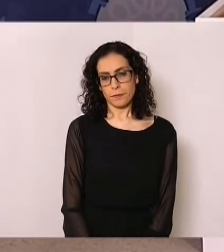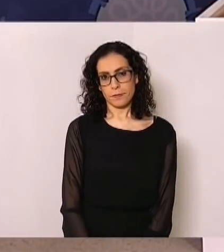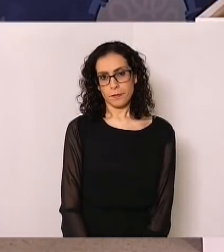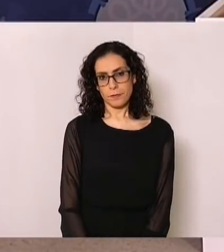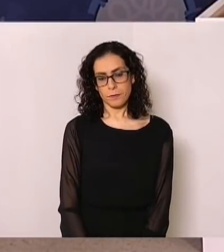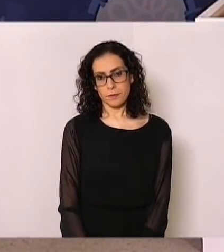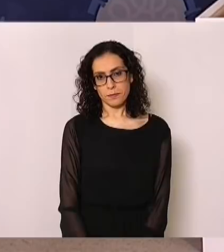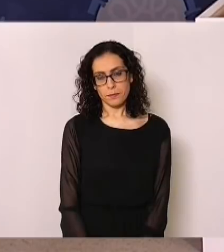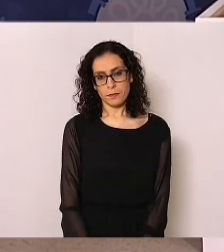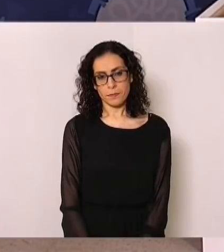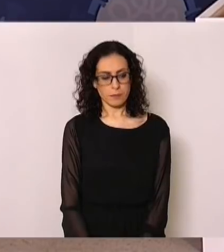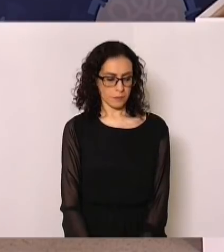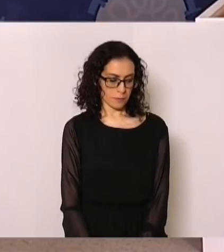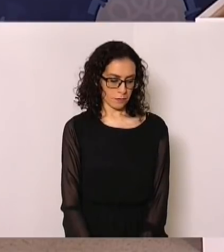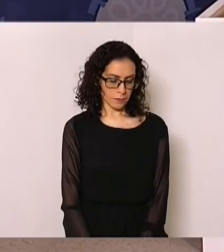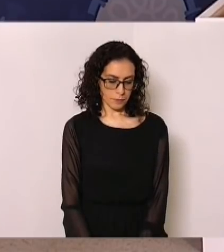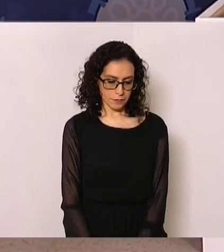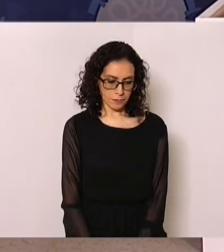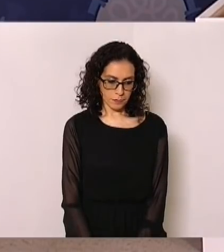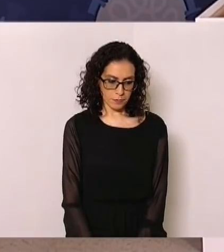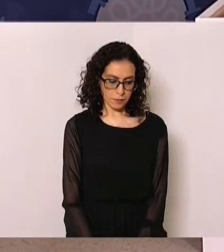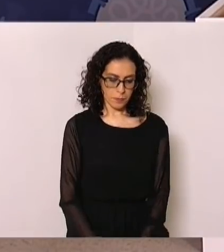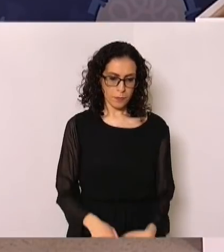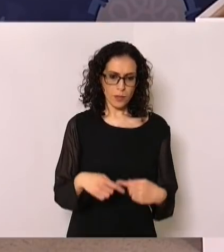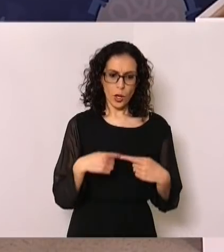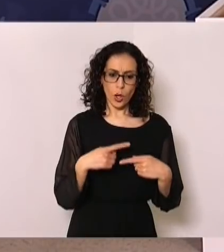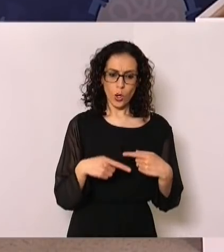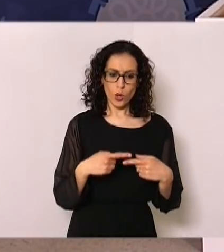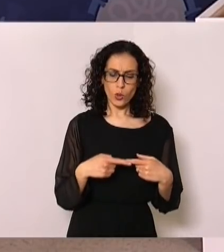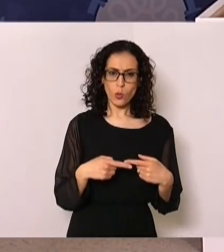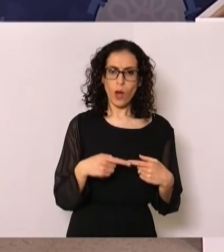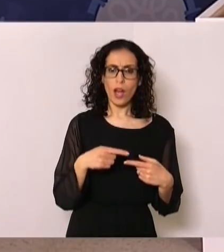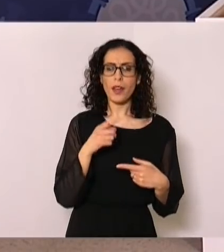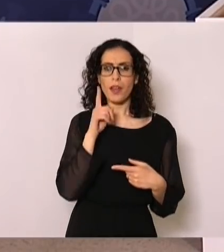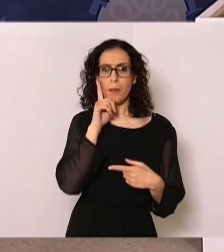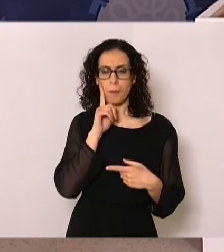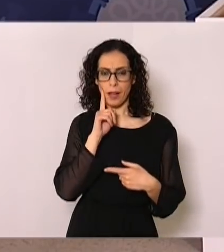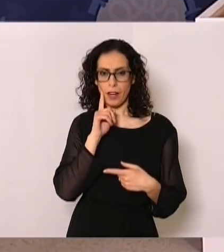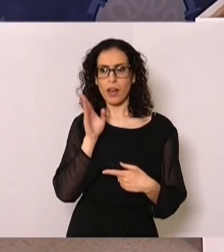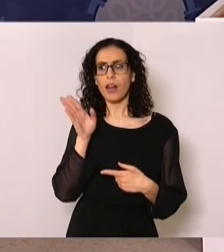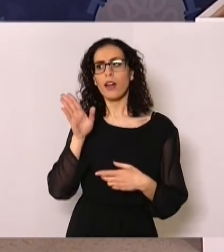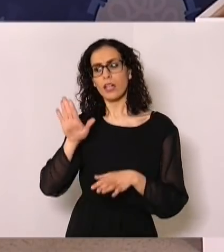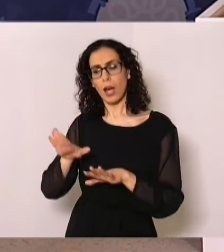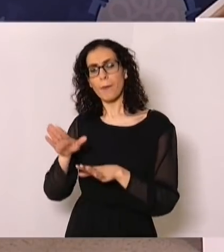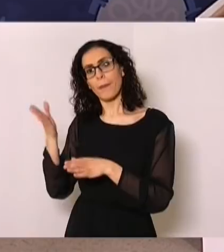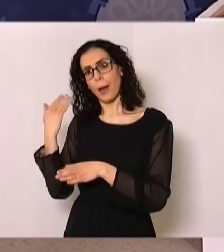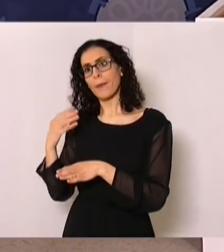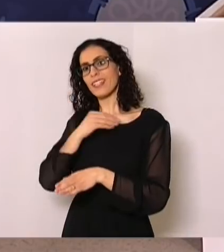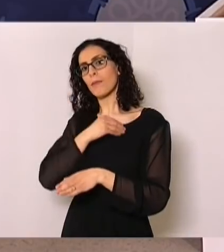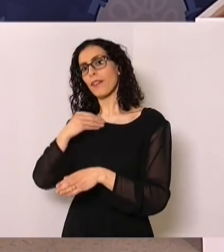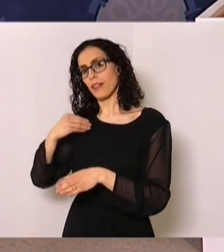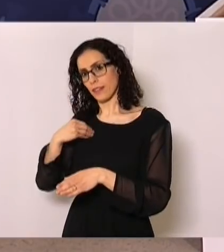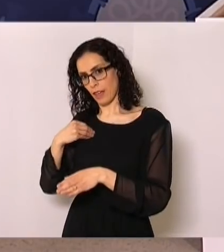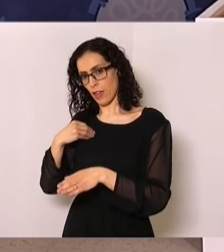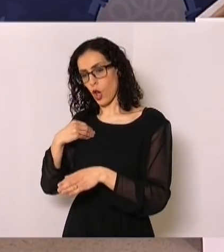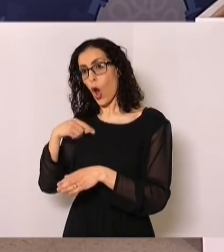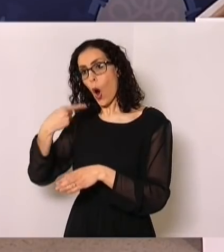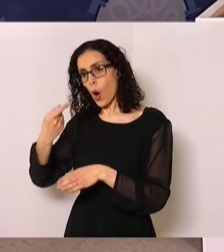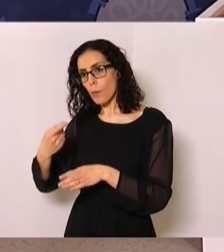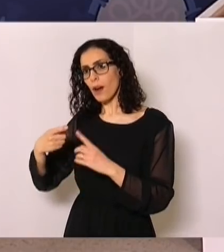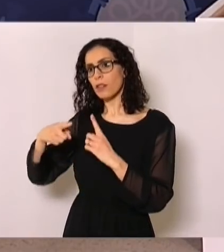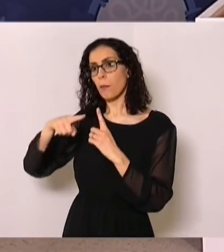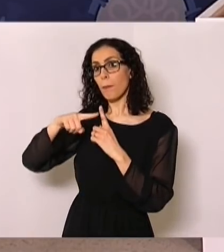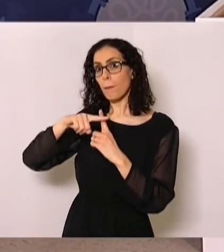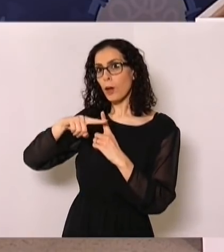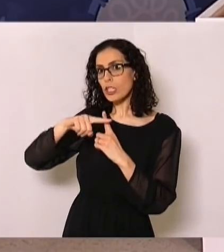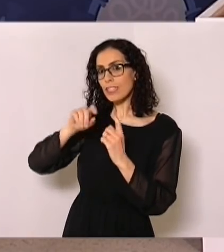Dwar il-każ tal-mara li kienet Mater Dei u li ħarġilha virus, dik kienet il-virus ġifieri żviluppala waqt li kienet Mater